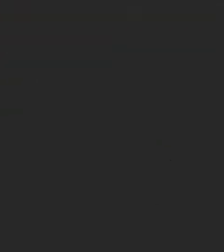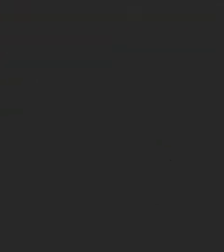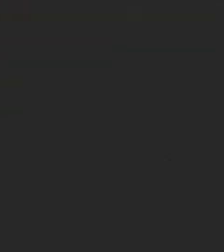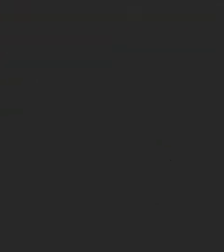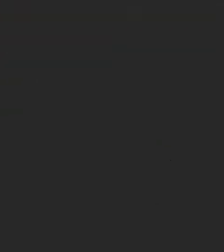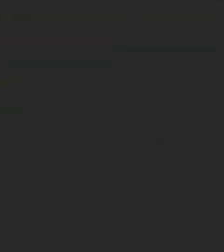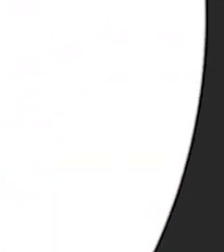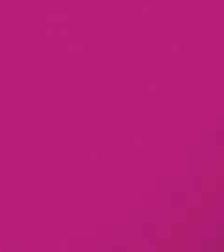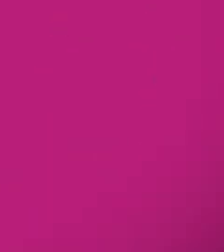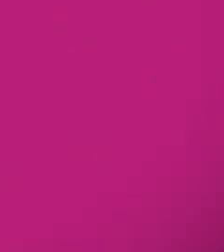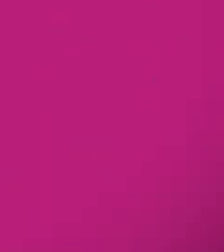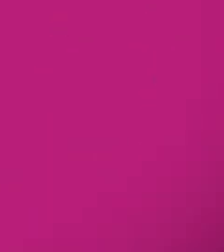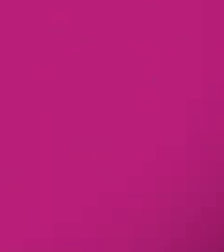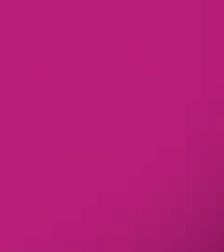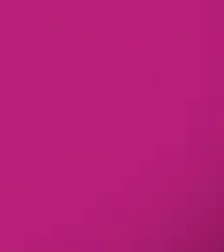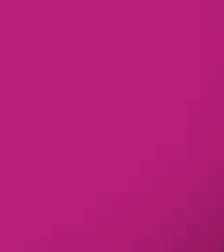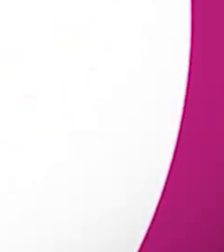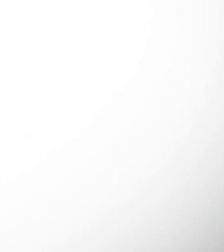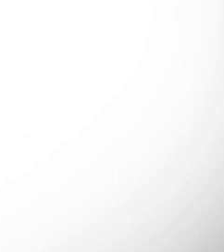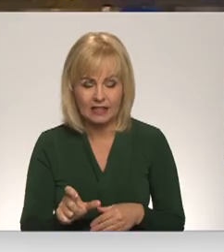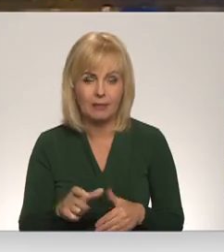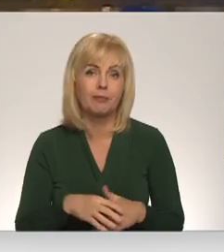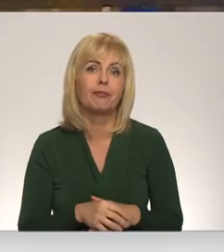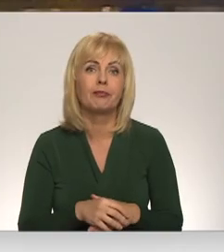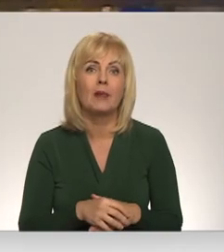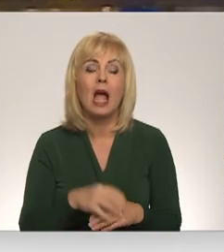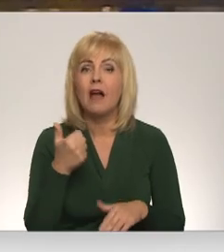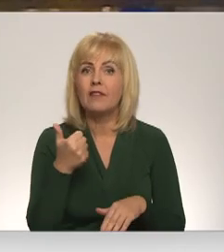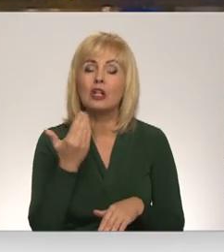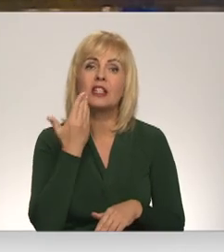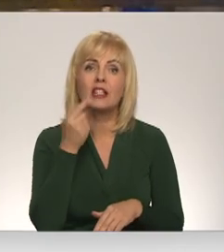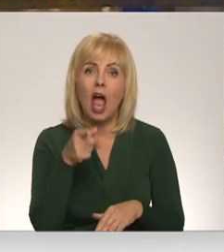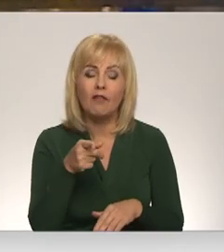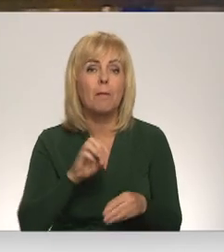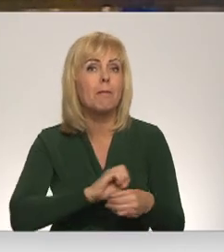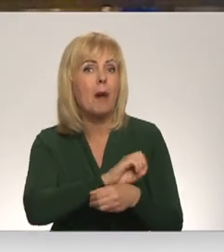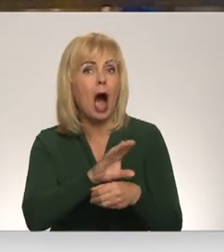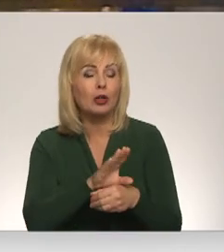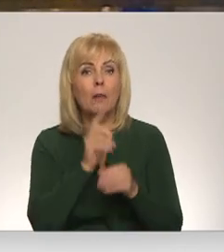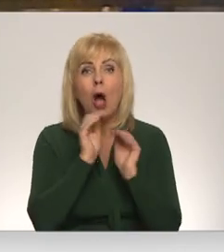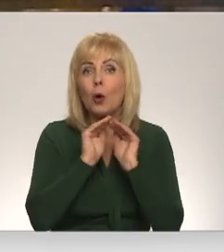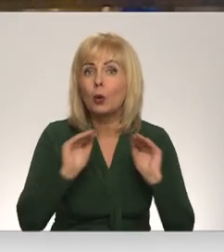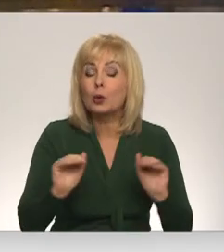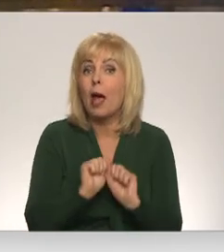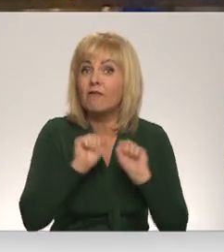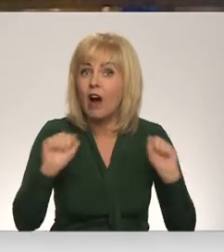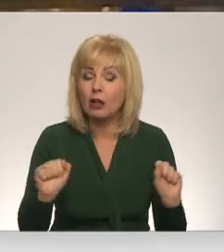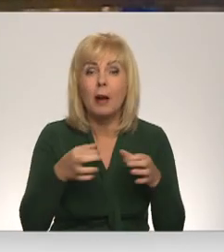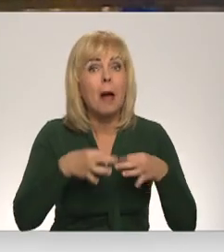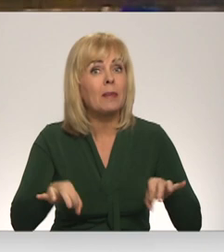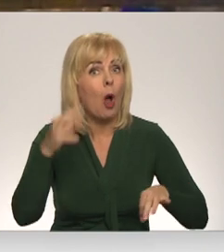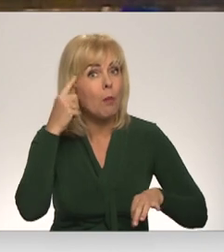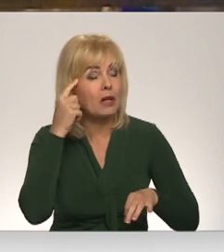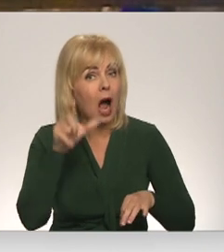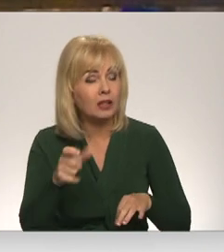Re, viss ēters ir te! Viņas dēvē arī par pandēmijas klusajiem varoņiem – brīvprātīgos,